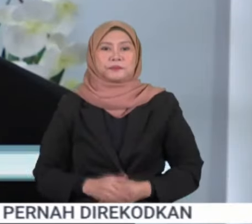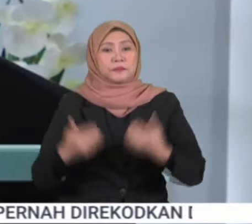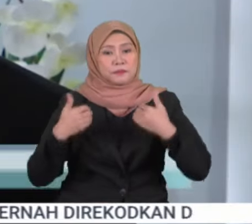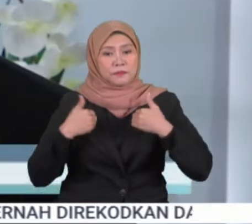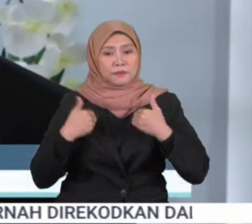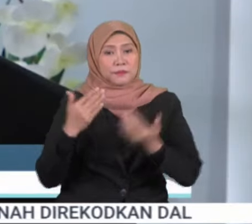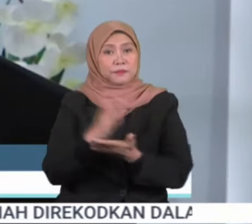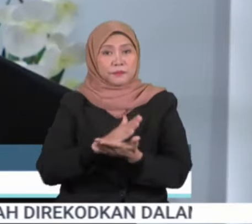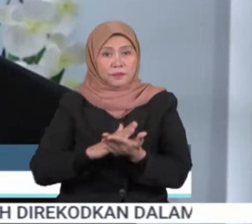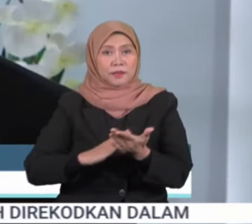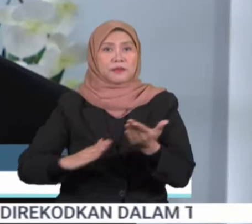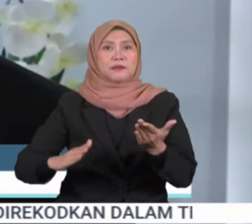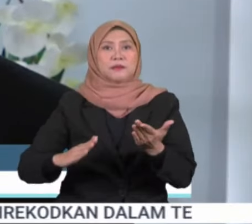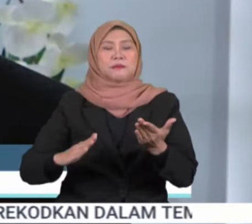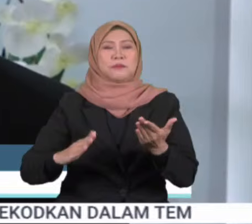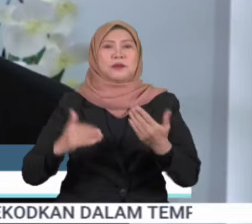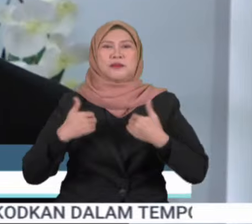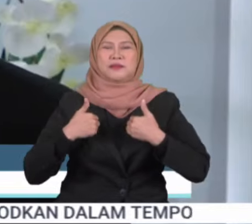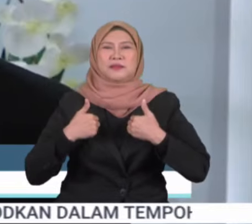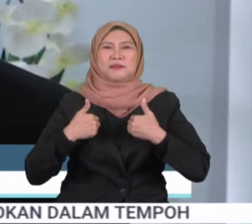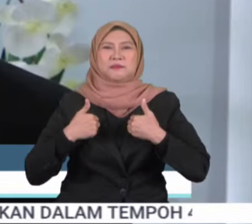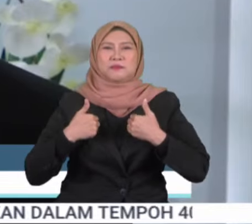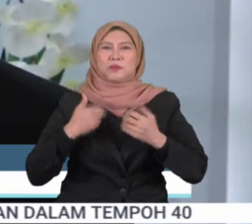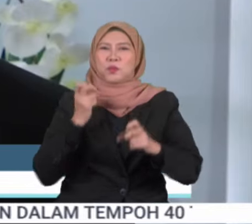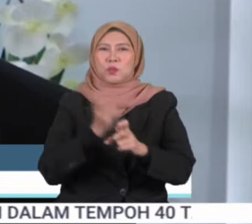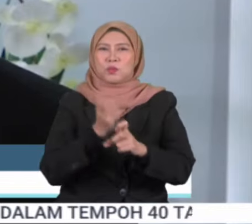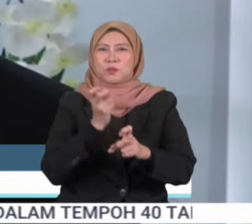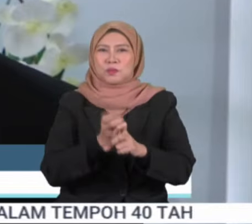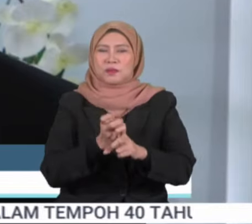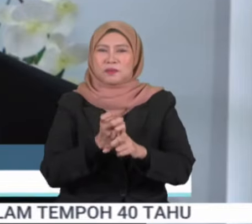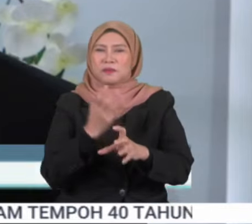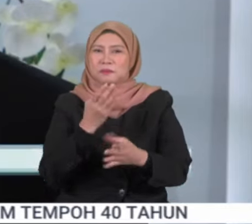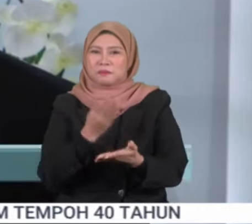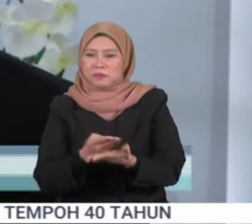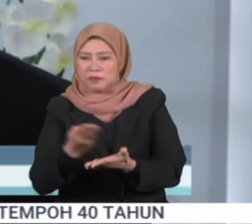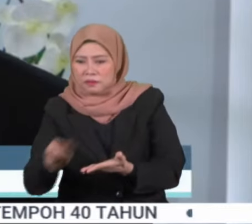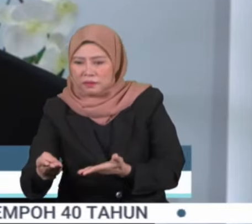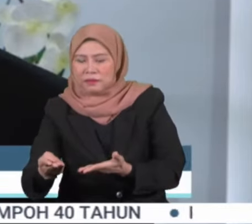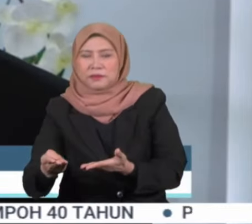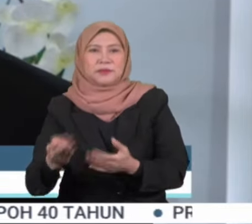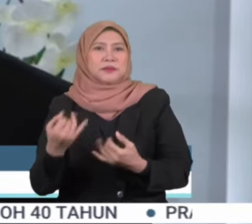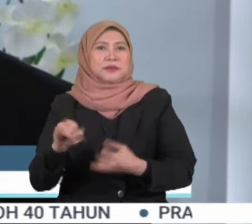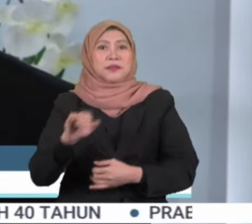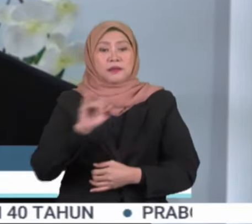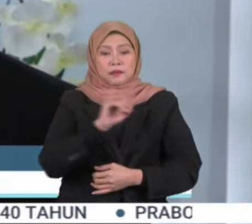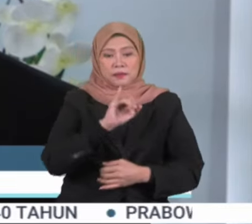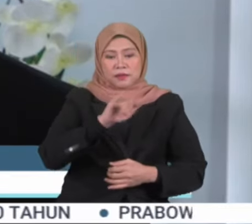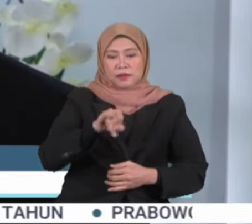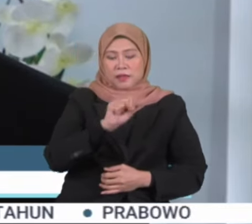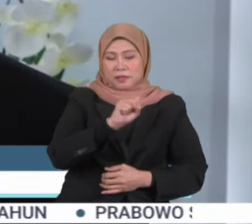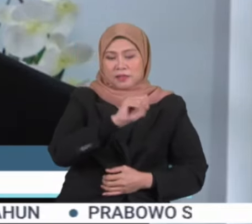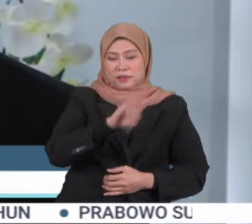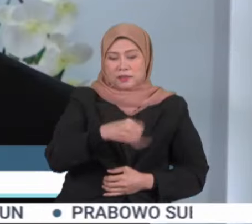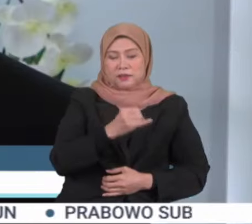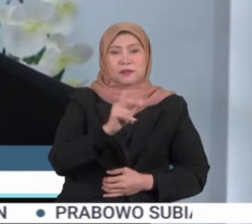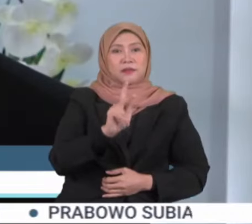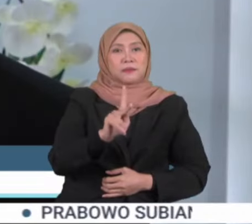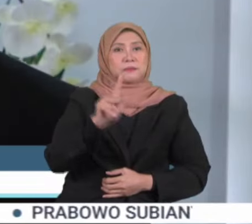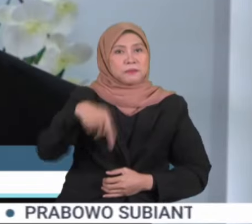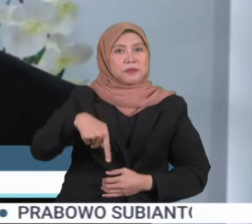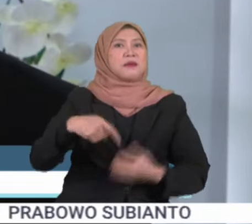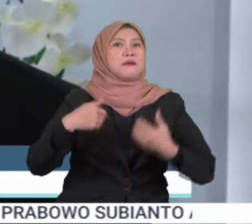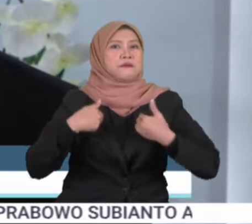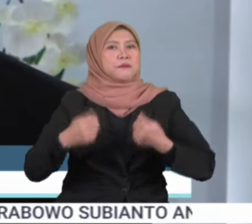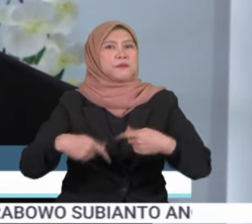yang menghadapi kesukaran mendapat akses pembiayaan, dan dengan adanya SJKP ini sekurang-kurangnya dia membuka